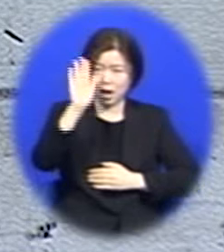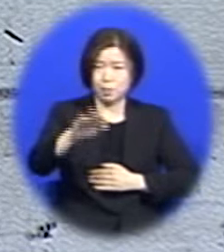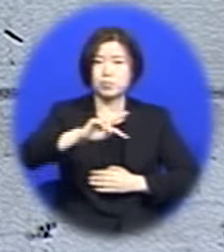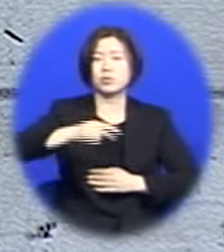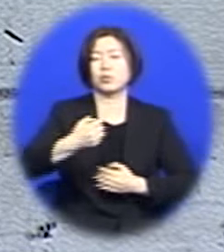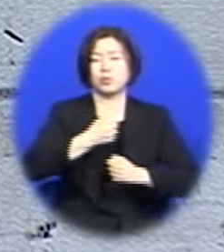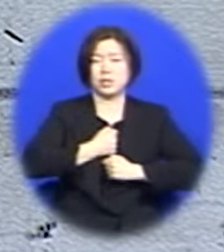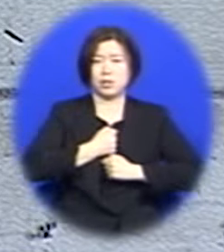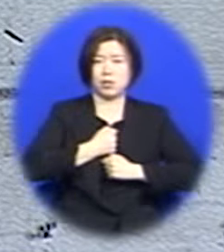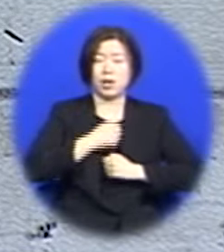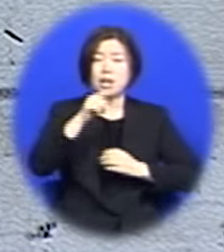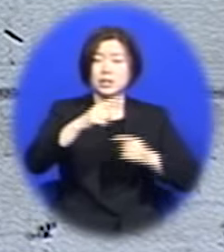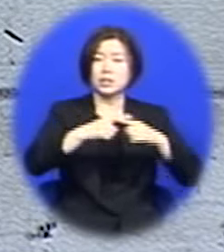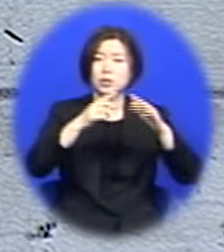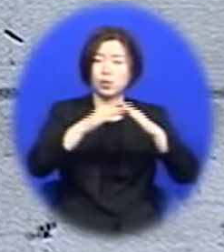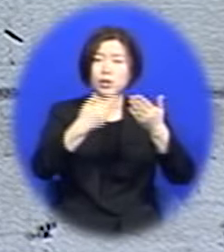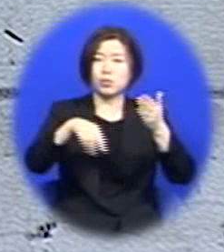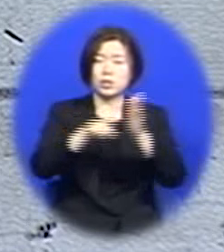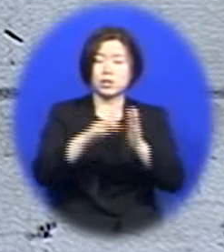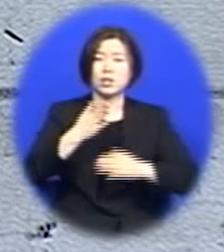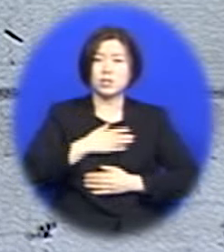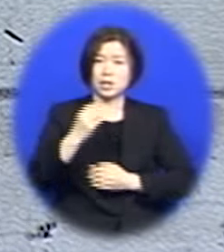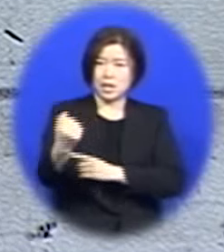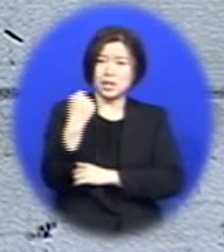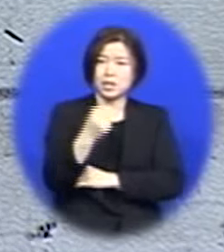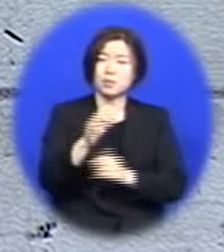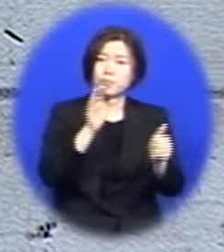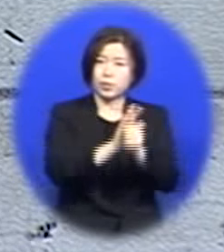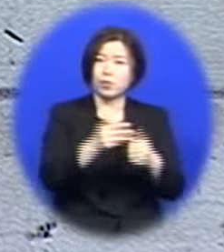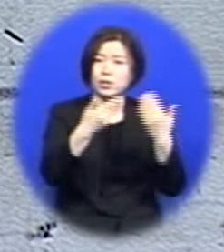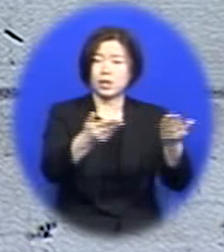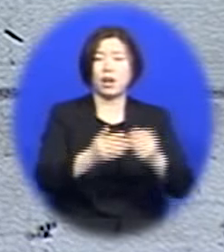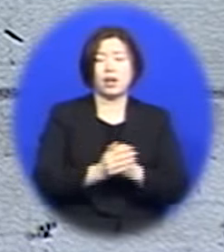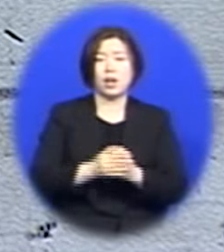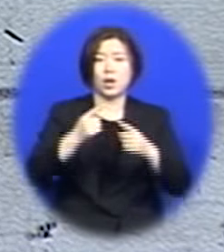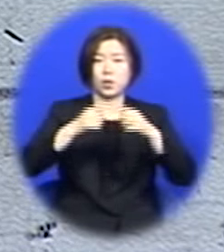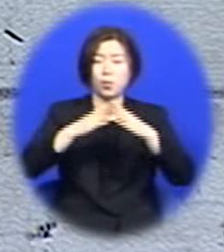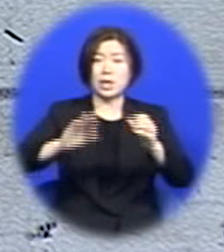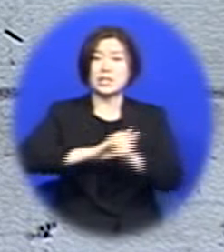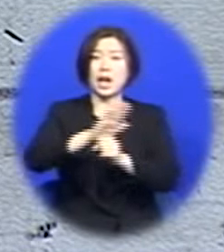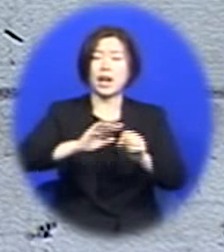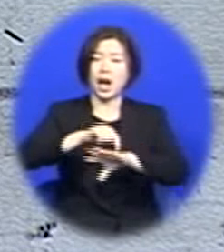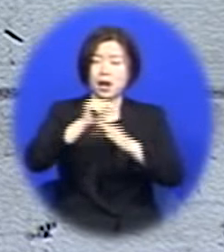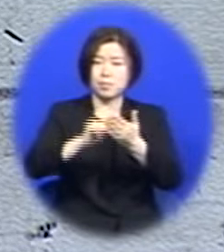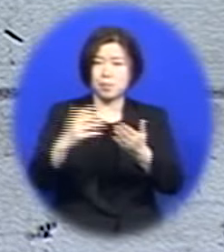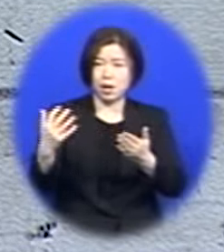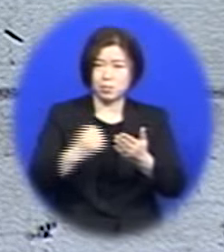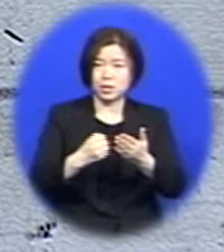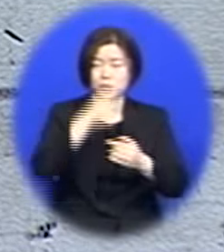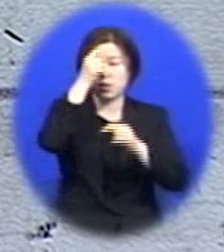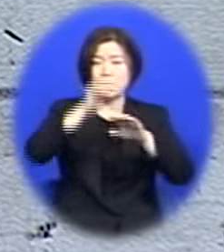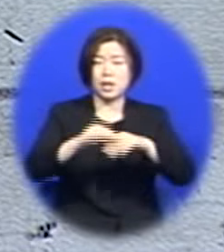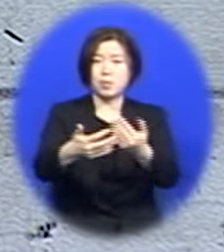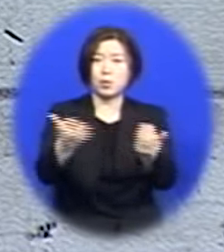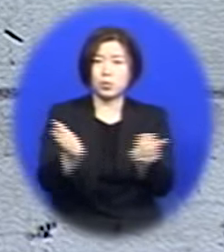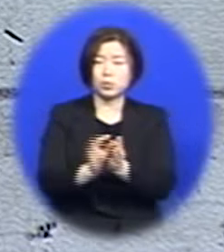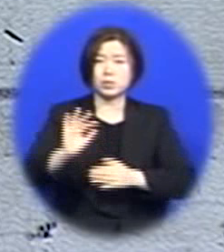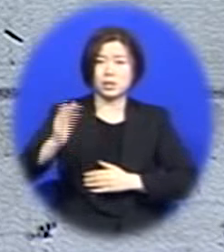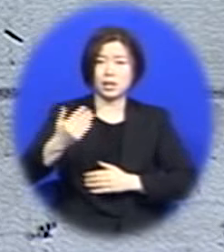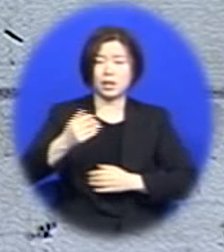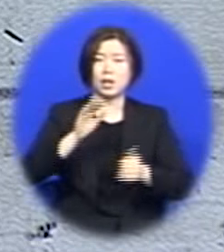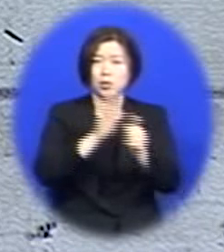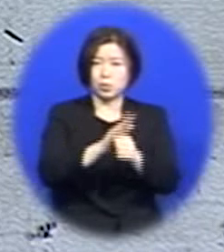교회를 위해서 제가 힘을 더하겠습니다. 정말 교회를 사랑하는 마음으로 그렇게 예배 공동체가 되도록